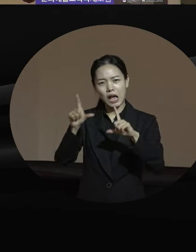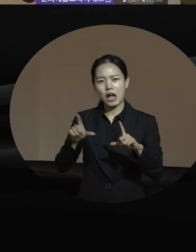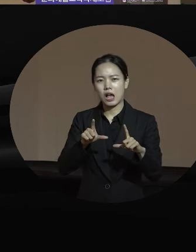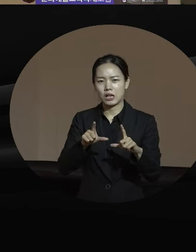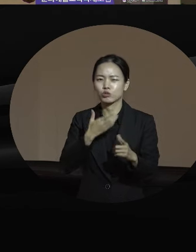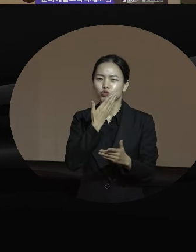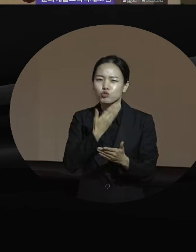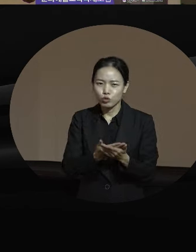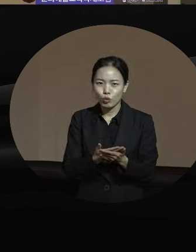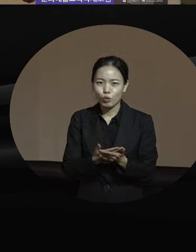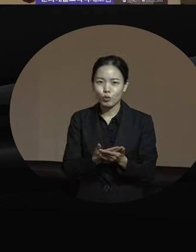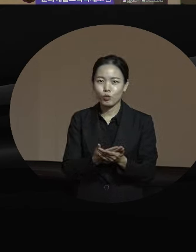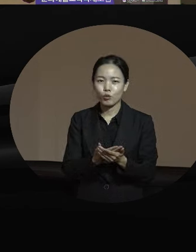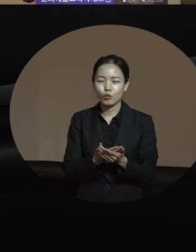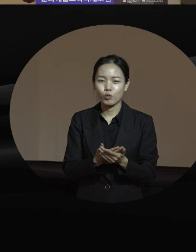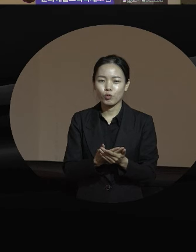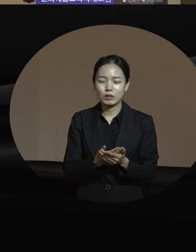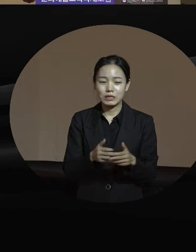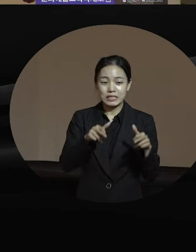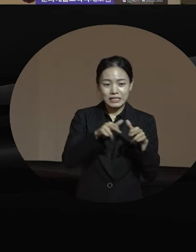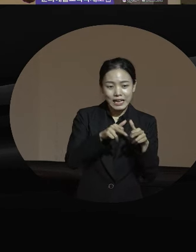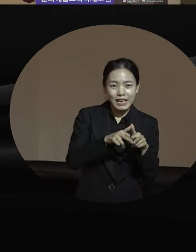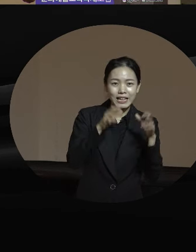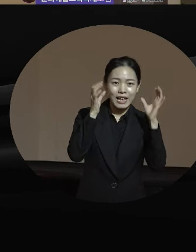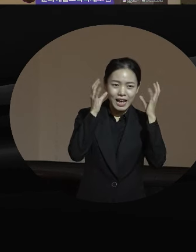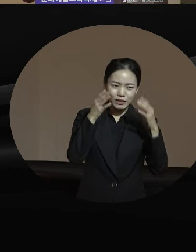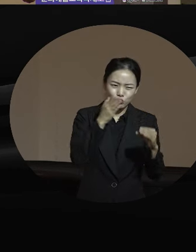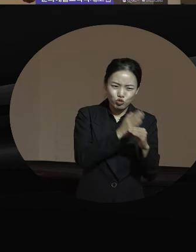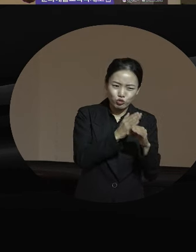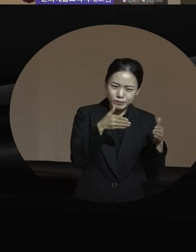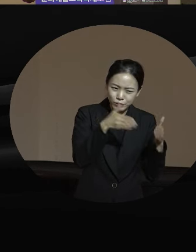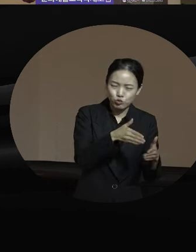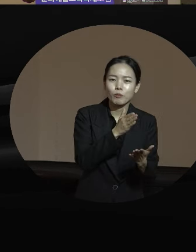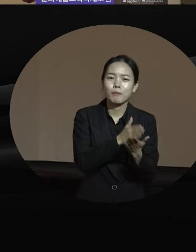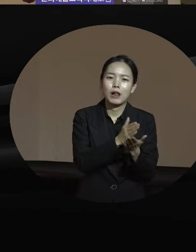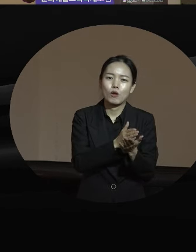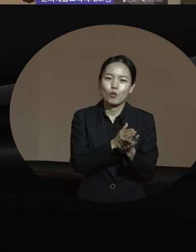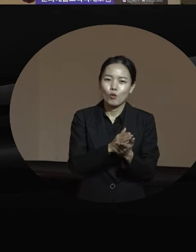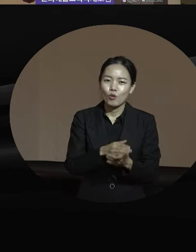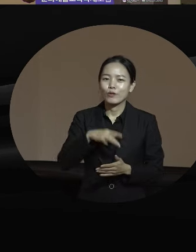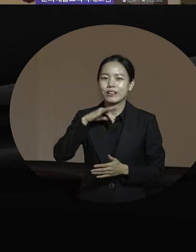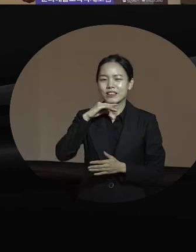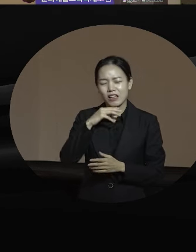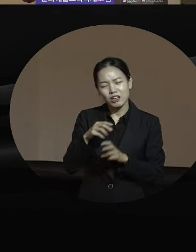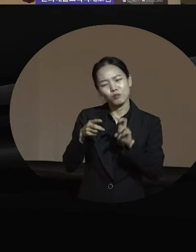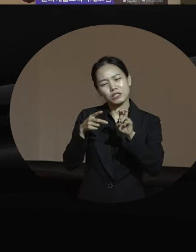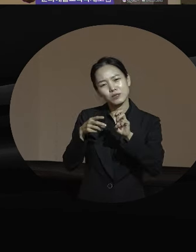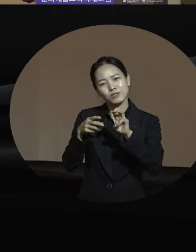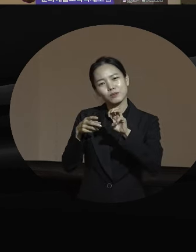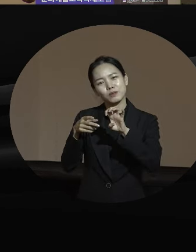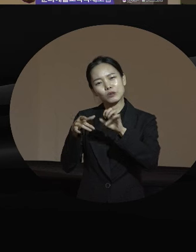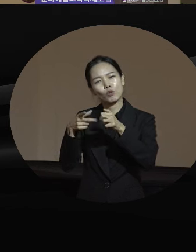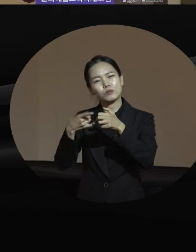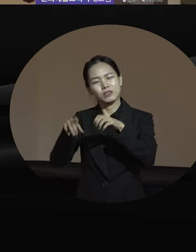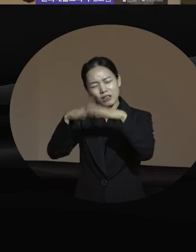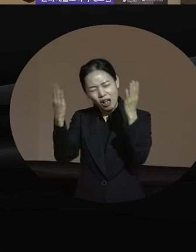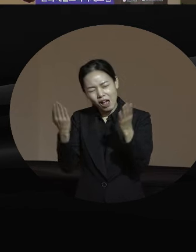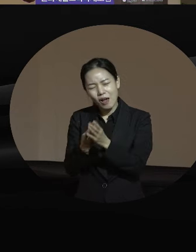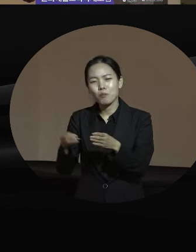국민으로 아동노인 장애인 중심에서 사각지대에 있었던 청년 중장년으로 보편적 접근성을 확대할 필요가